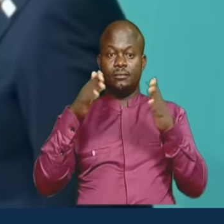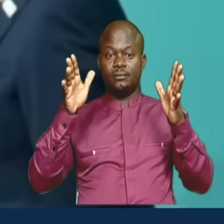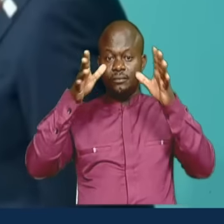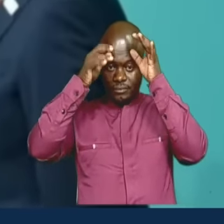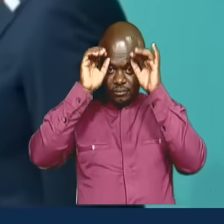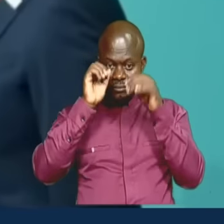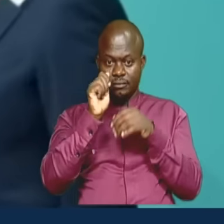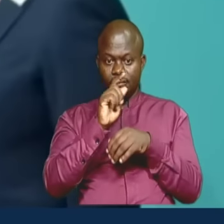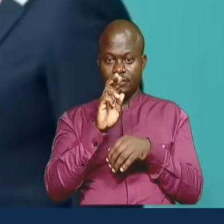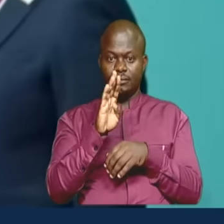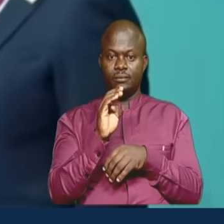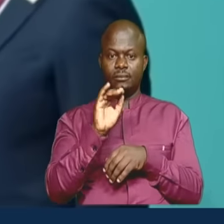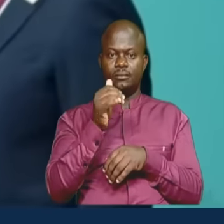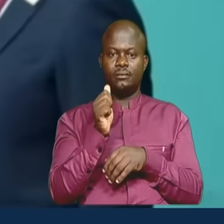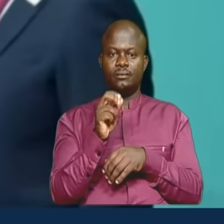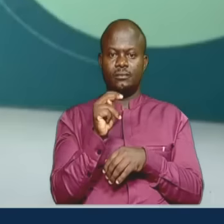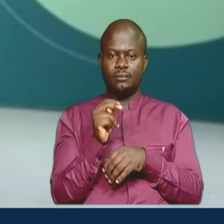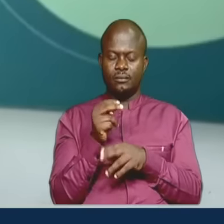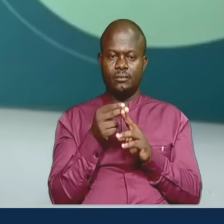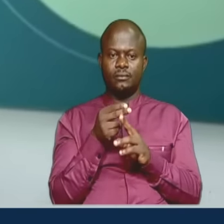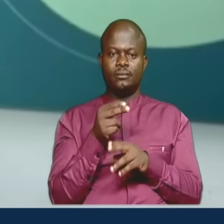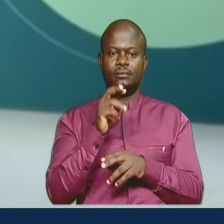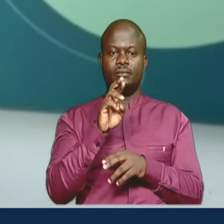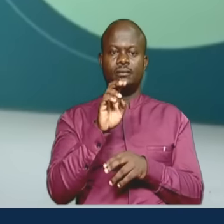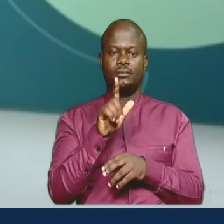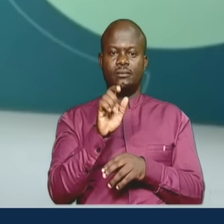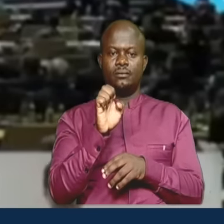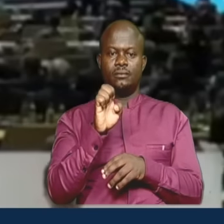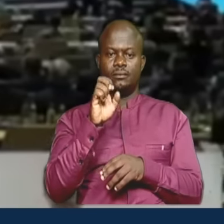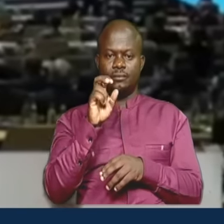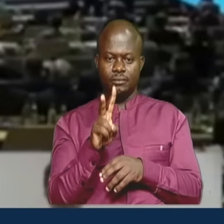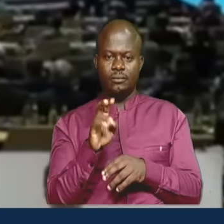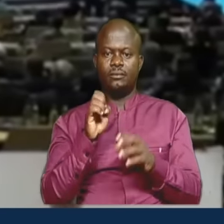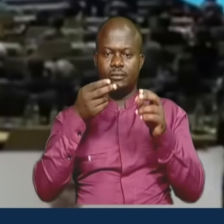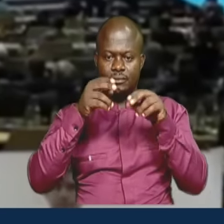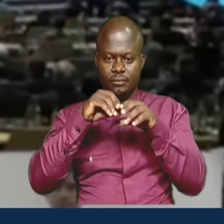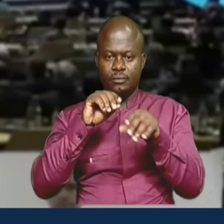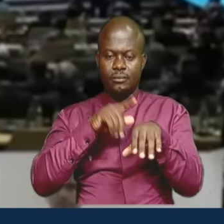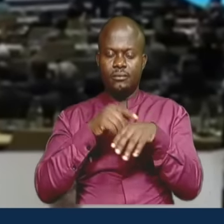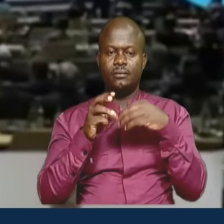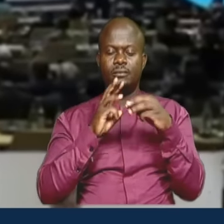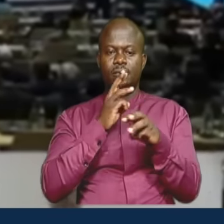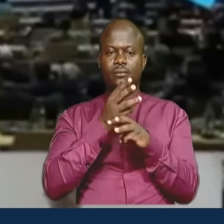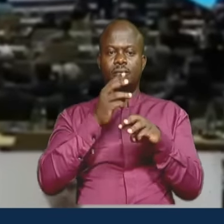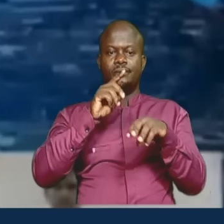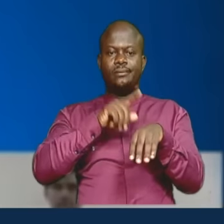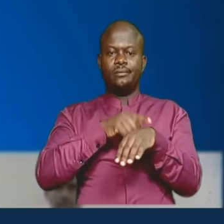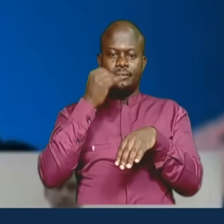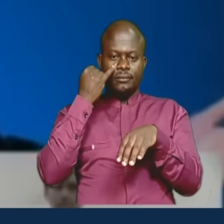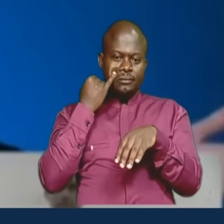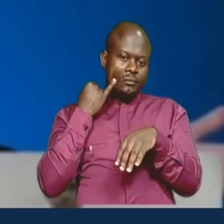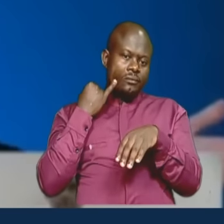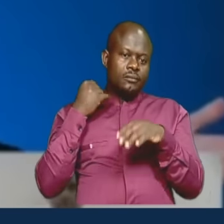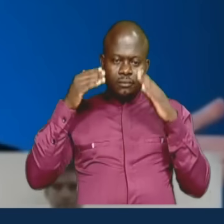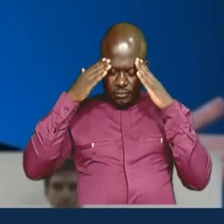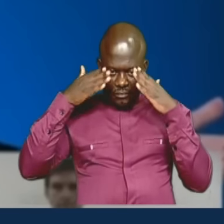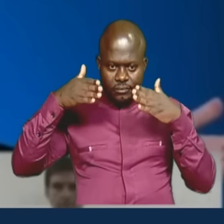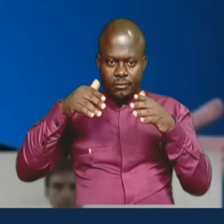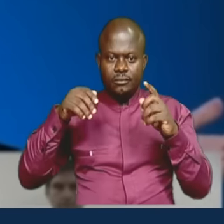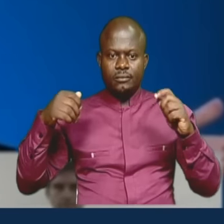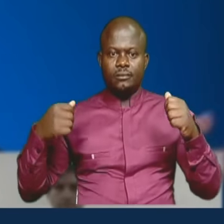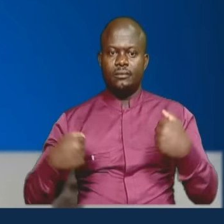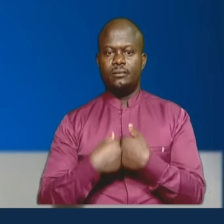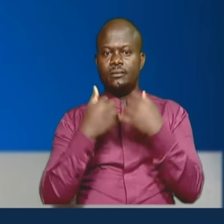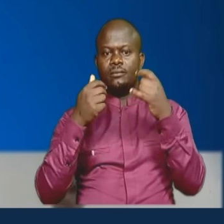wa Azerbaijan Ilham Aliyev, wagaragaje ko iyi inama ibaye mu gihe isi iri mu bihe bidasanzwe, aho yibasiwe ahanini n'ingaruka z'imihindagurikire